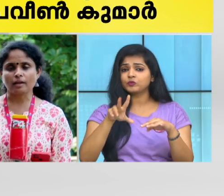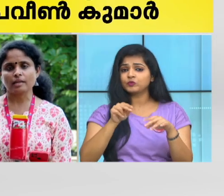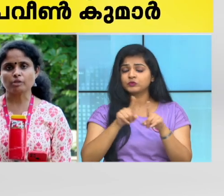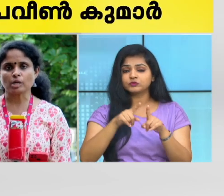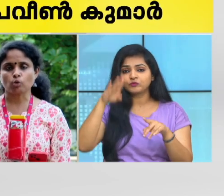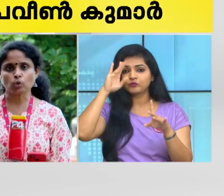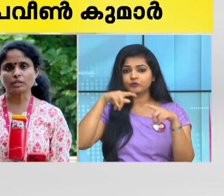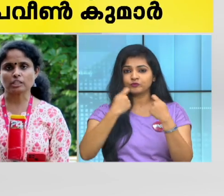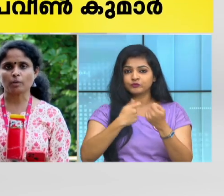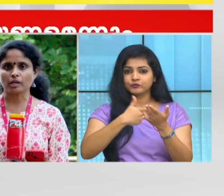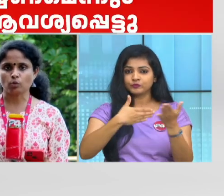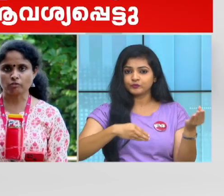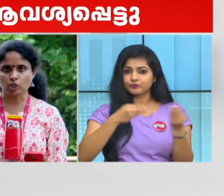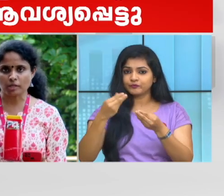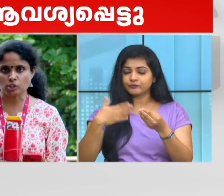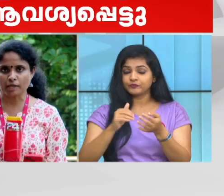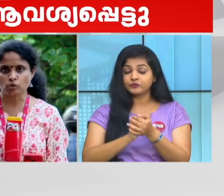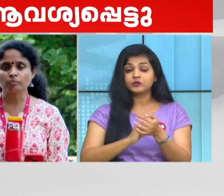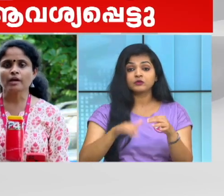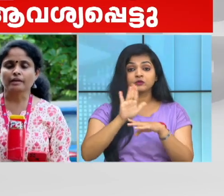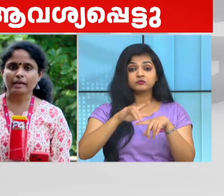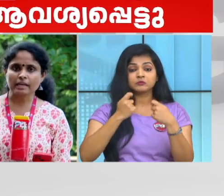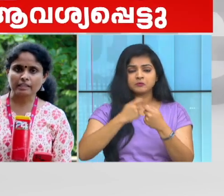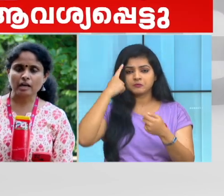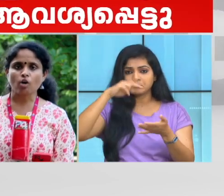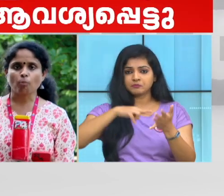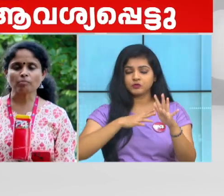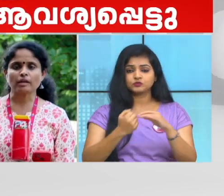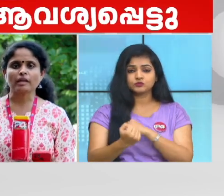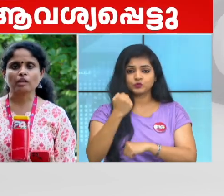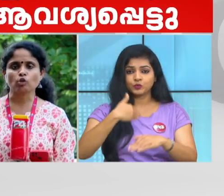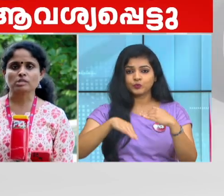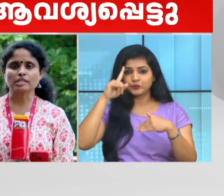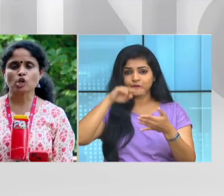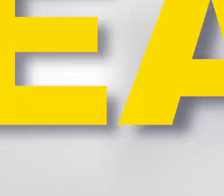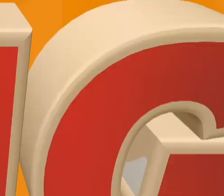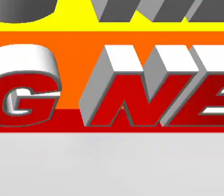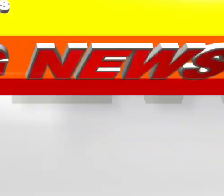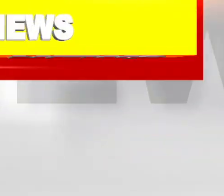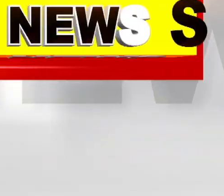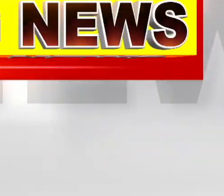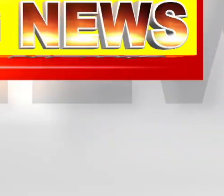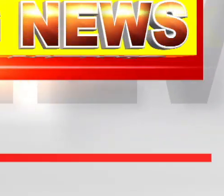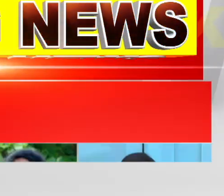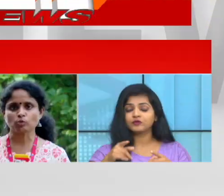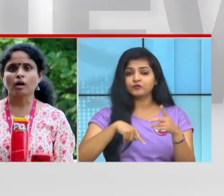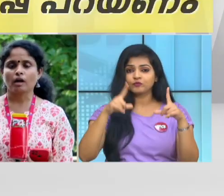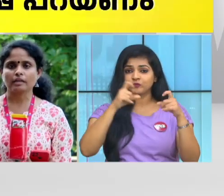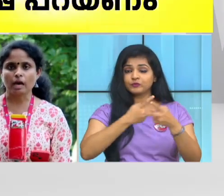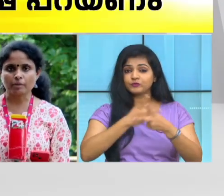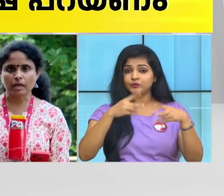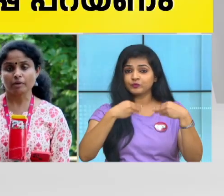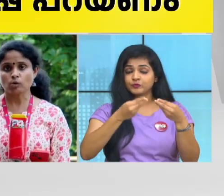പിന്നാലെ ഈ വിഷയം ഒന്നുകൂടി ശക്തമാക്കാൻ UDF തീരുമാനിച്ചിട്ടുണ്ടായിരുന്നു. KK ലതിക ഒപ്പം തന്നെ ഈ ഒരു സ്ക്രീൻഷോട്ട് പ്രചരിപ്പിച്ചവർക്കെതിരെ നടപടി വേണമെന്നും